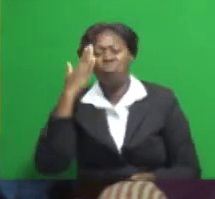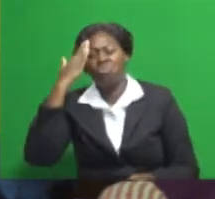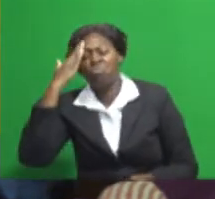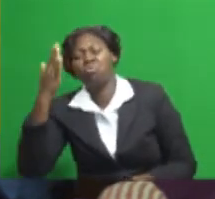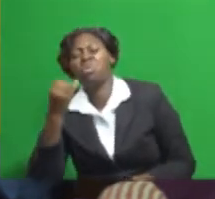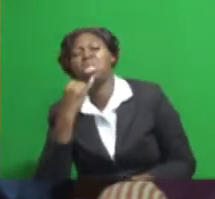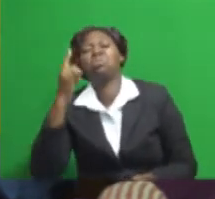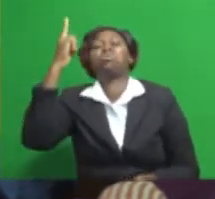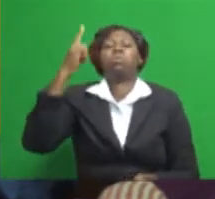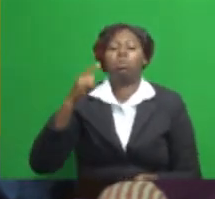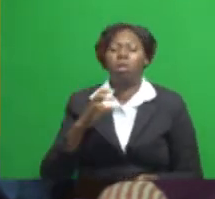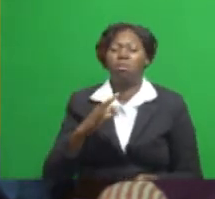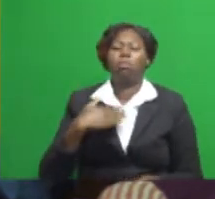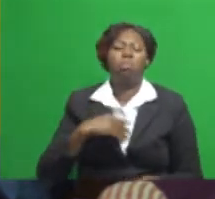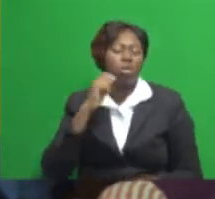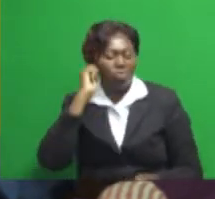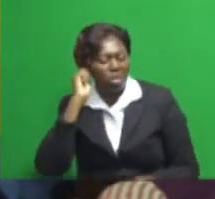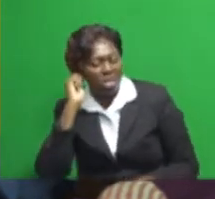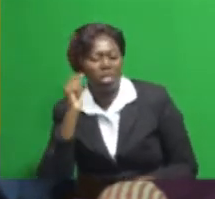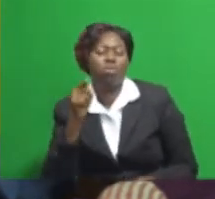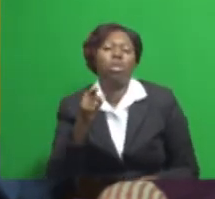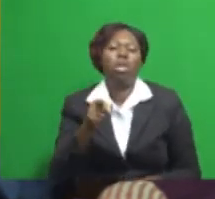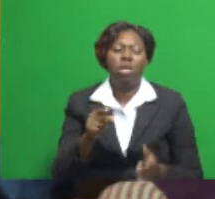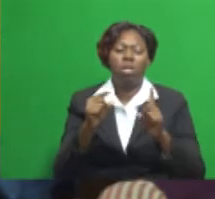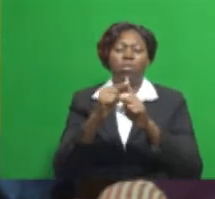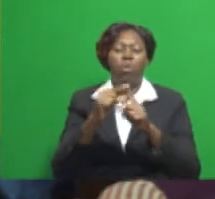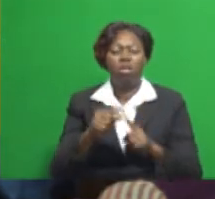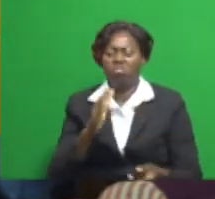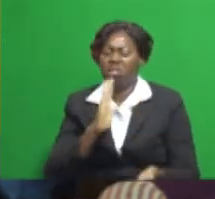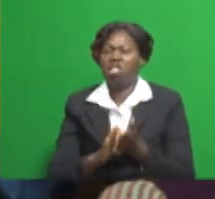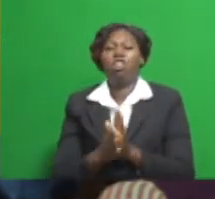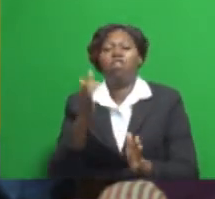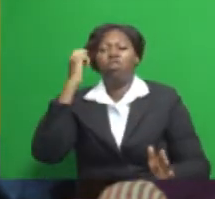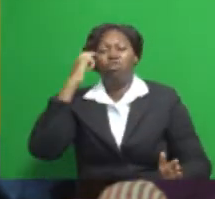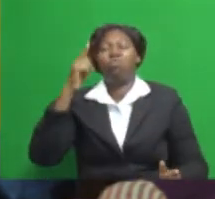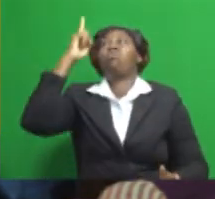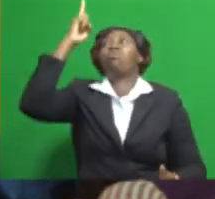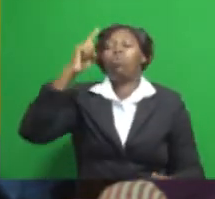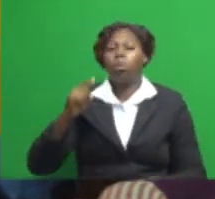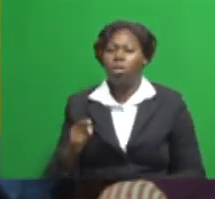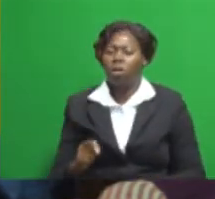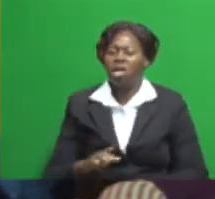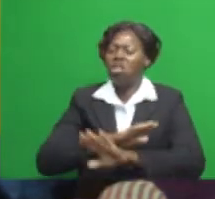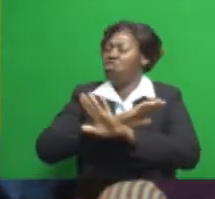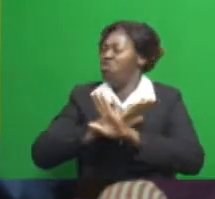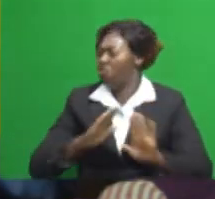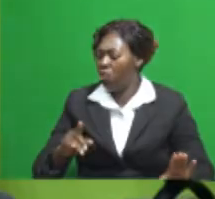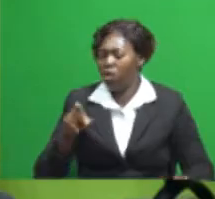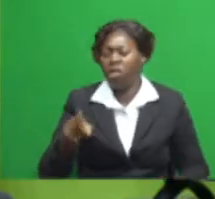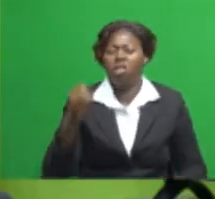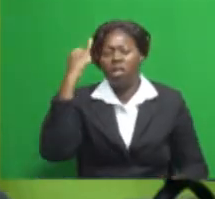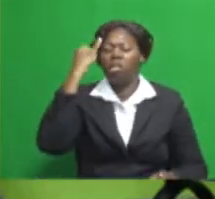nzwi rake. Kuti nditendere vaIsraeli kuenda. Handimuzive iye Jehovah. Neni handikatendere Israeli kuenda.